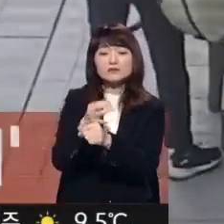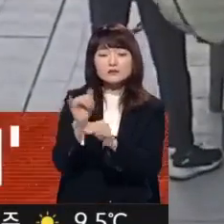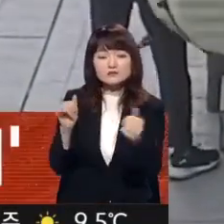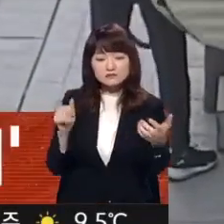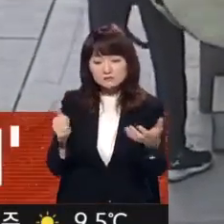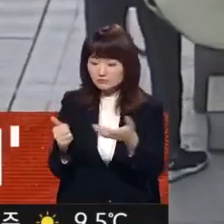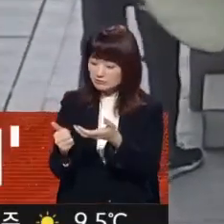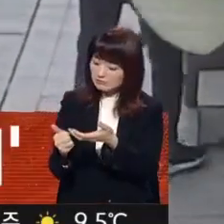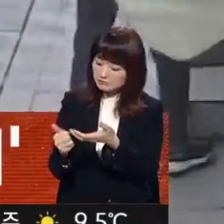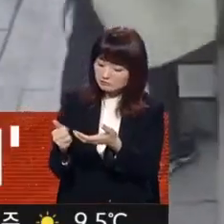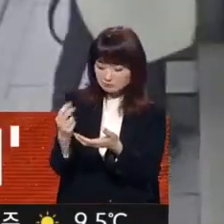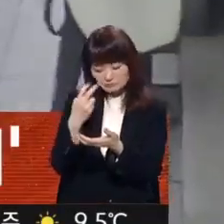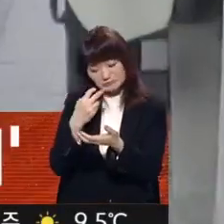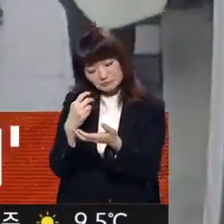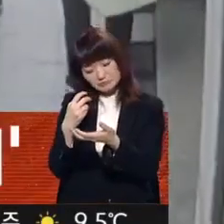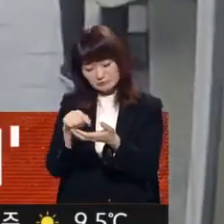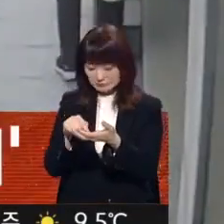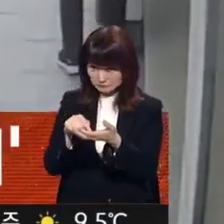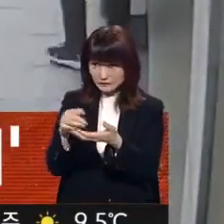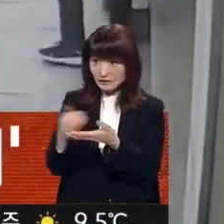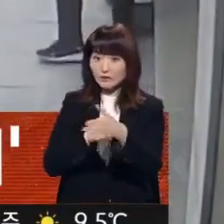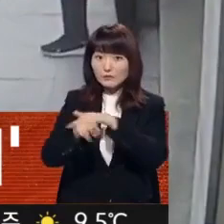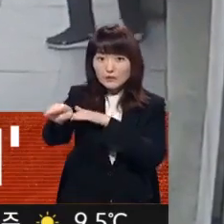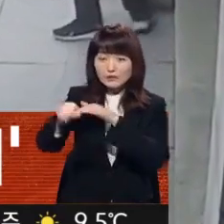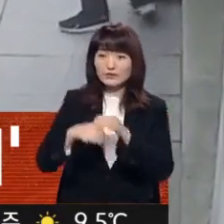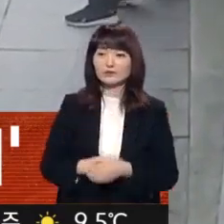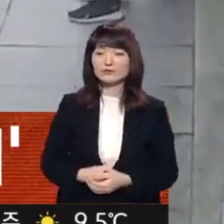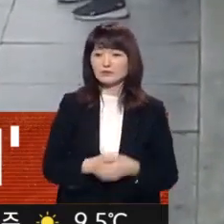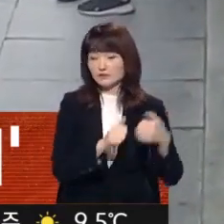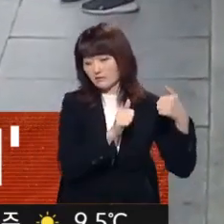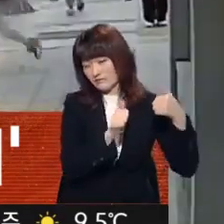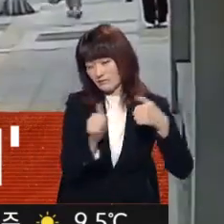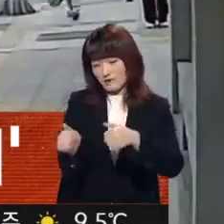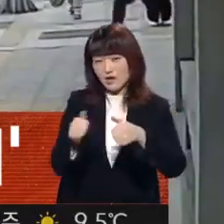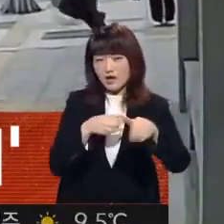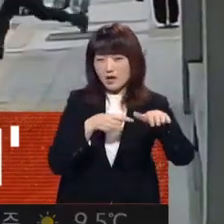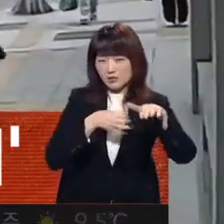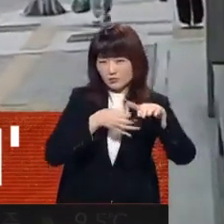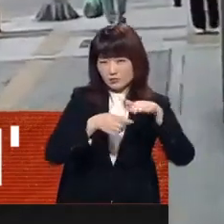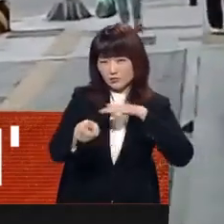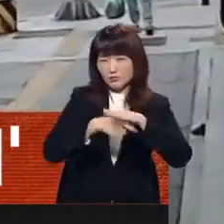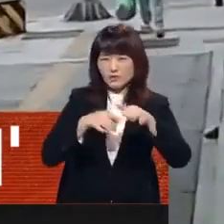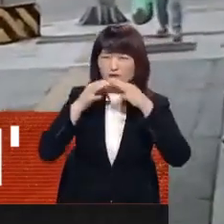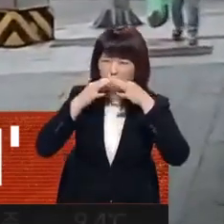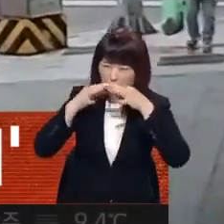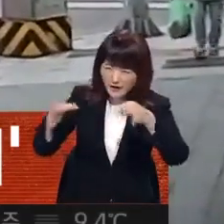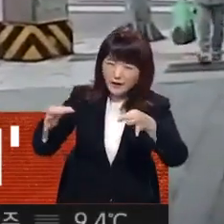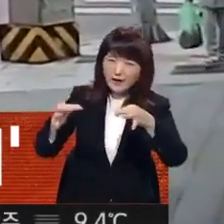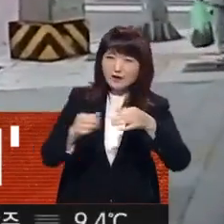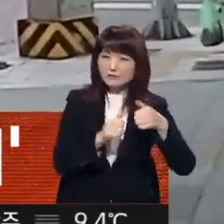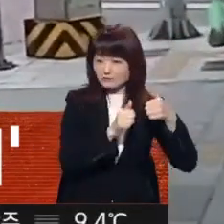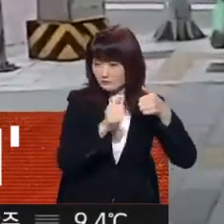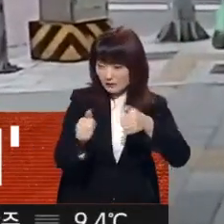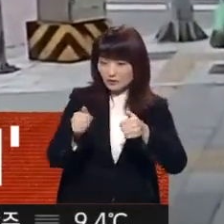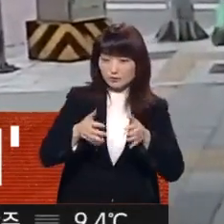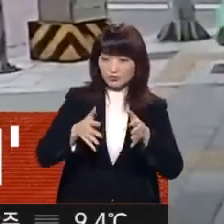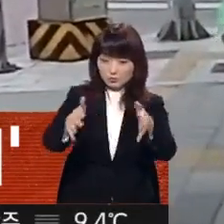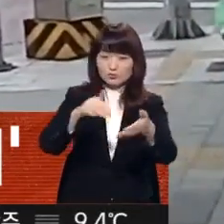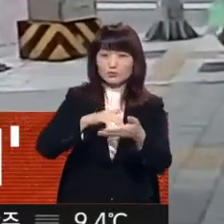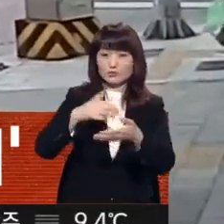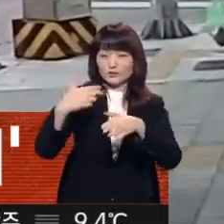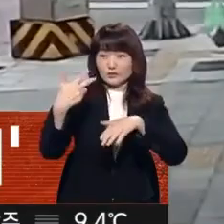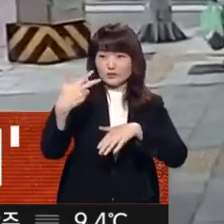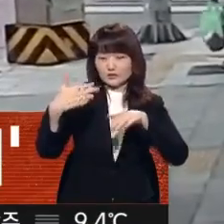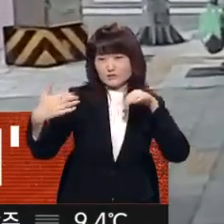금돼지 300만 원짜리 갖고 시작했어요 그랬더니 뒤에 이제 판매자도 쫓아가면서 도둑이 아플었어요 그런데 저 보다시피 7차선 도로 막 다니는 거예요